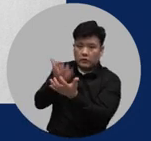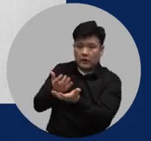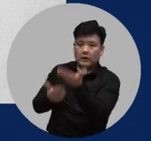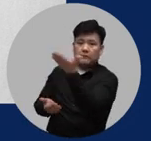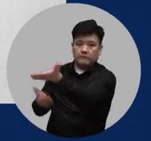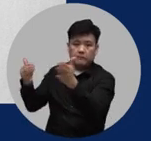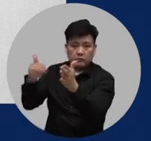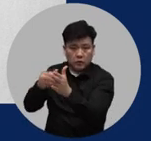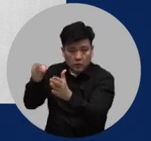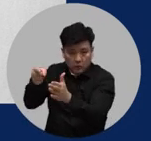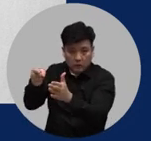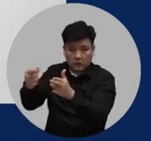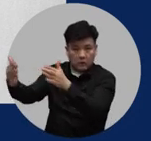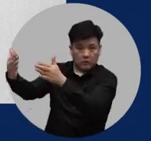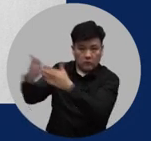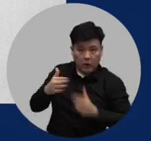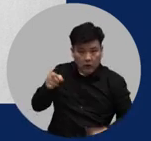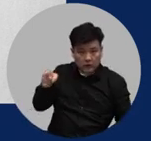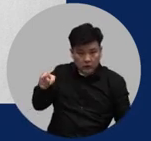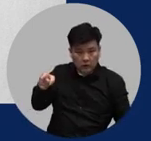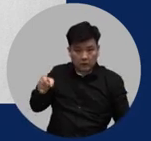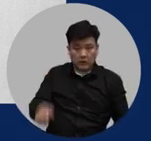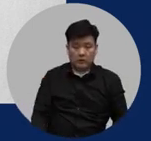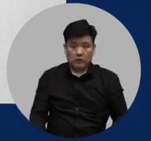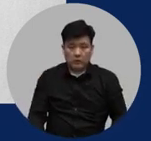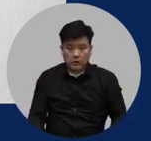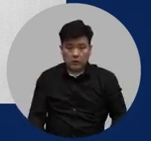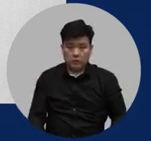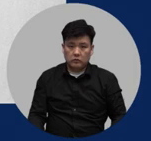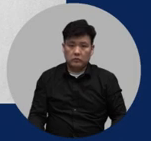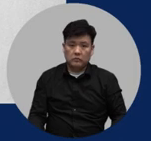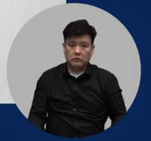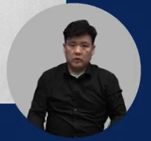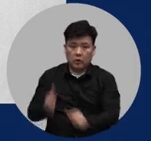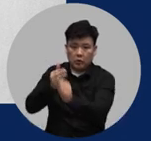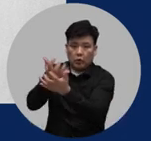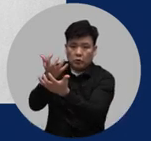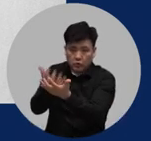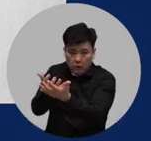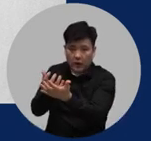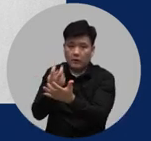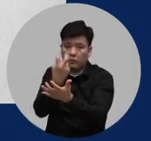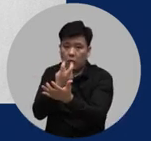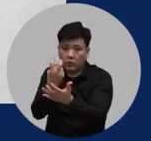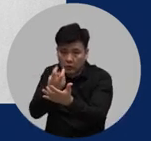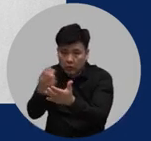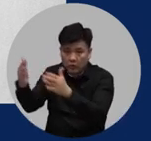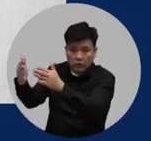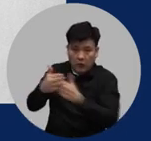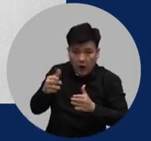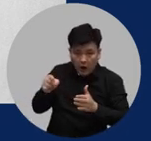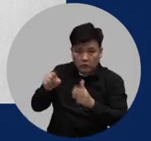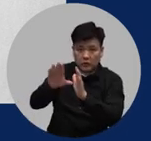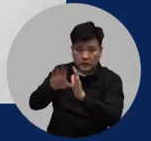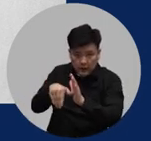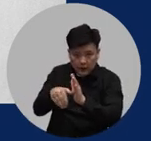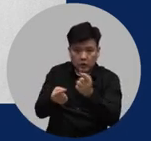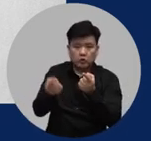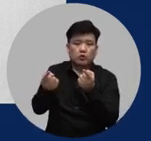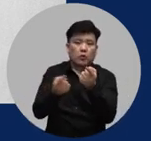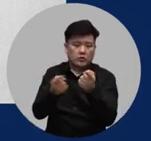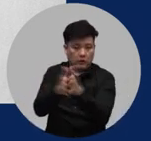전달합니다. 요구안을 받아들이는 경우 요구안 이행 모니터링을 실시하고 받아들여지지 않는 경우